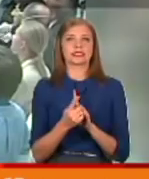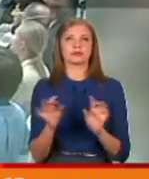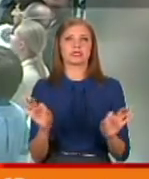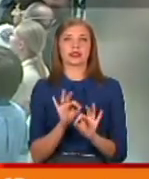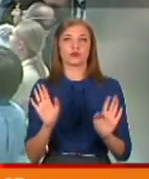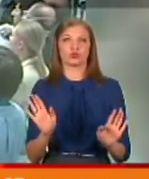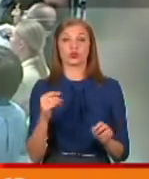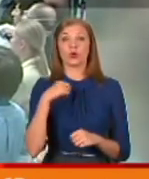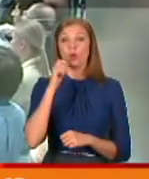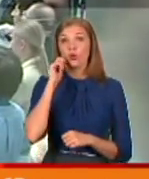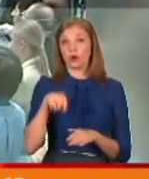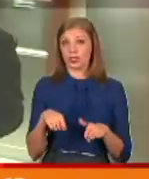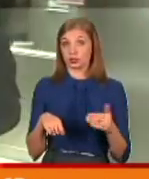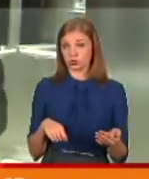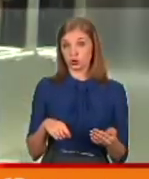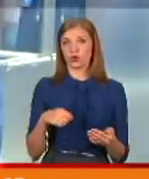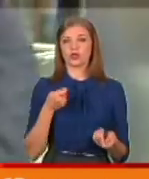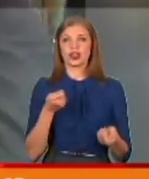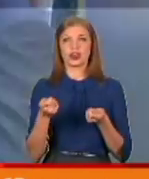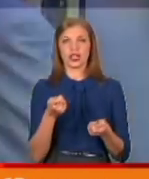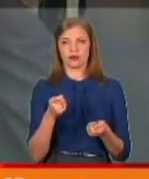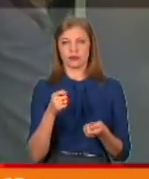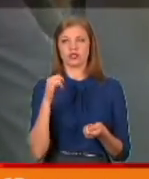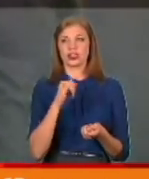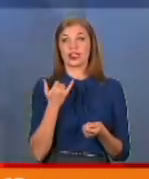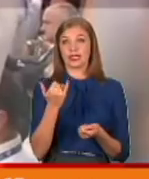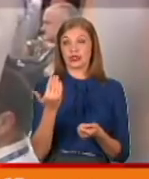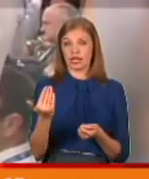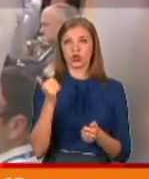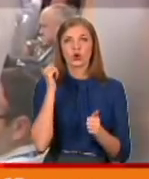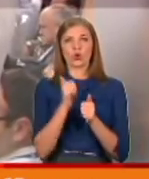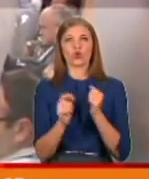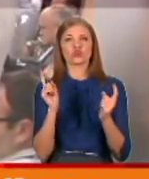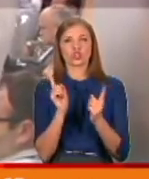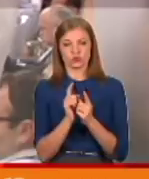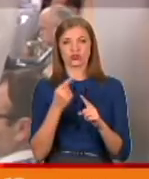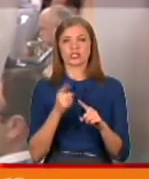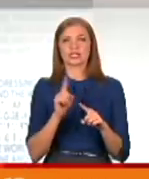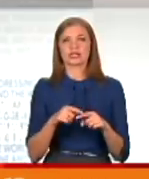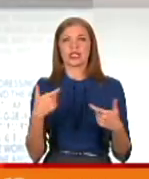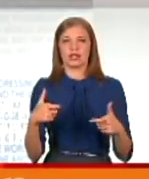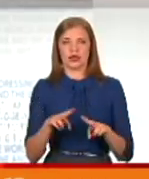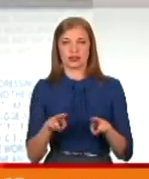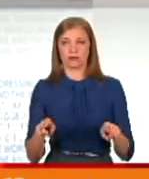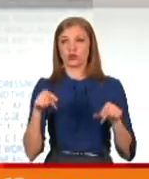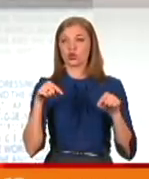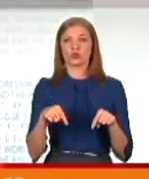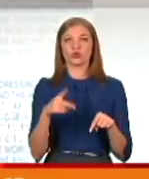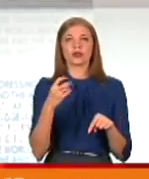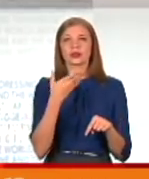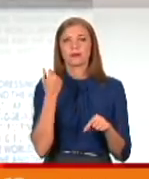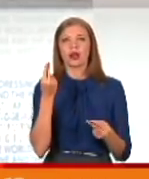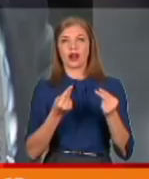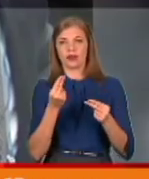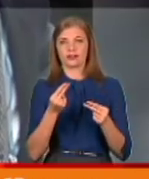музику. Українська сторона на форумі – керманичі чинні, і для них – кожна зустріч – то іспит, бо тут не заведено